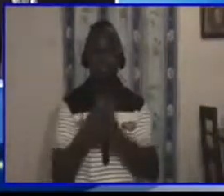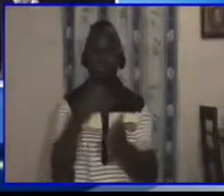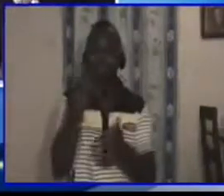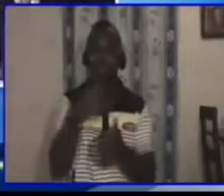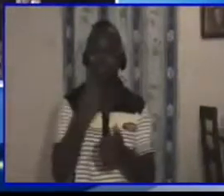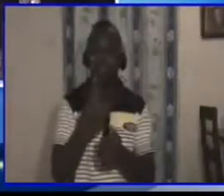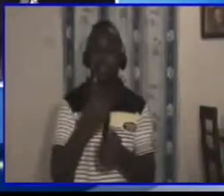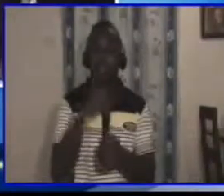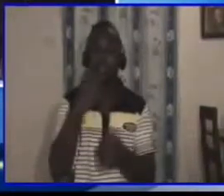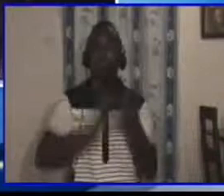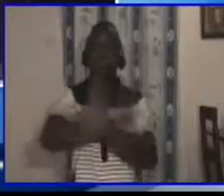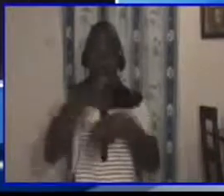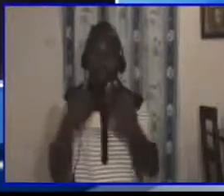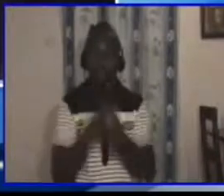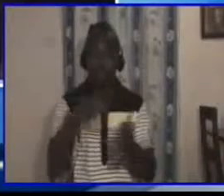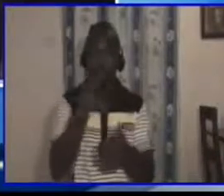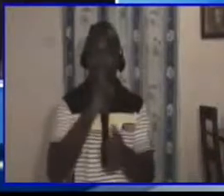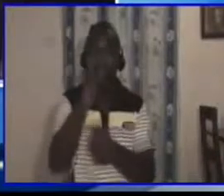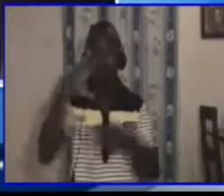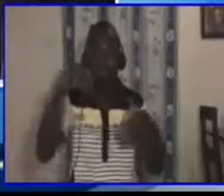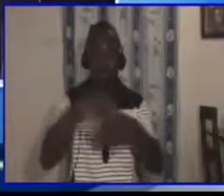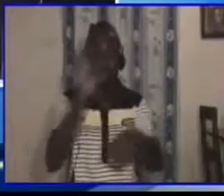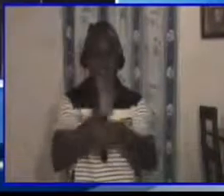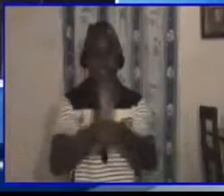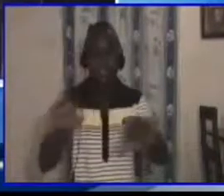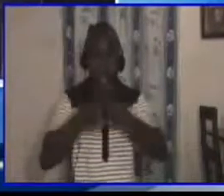voglio che comprendiate questo